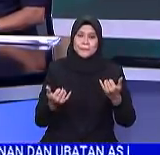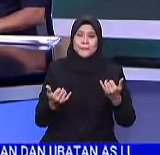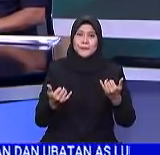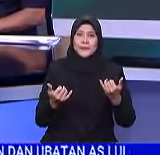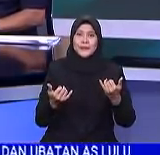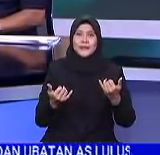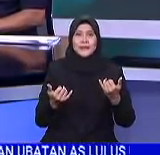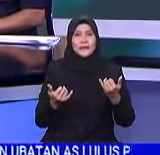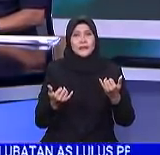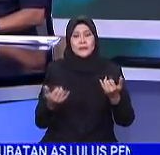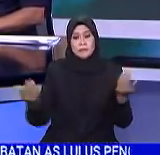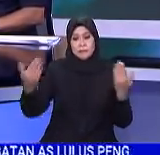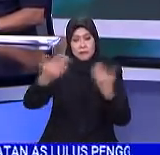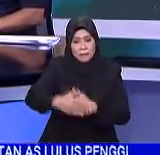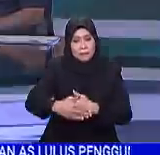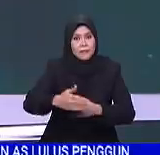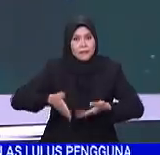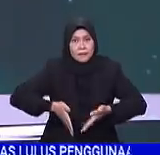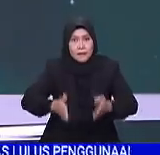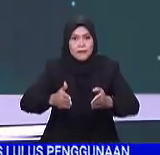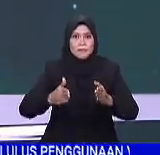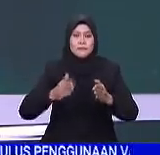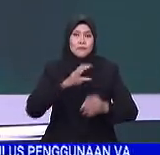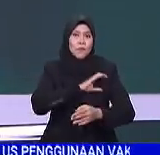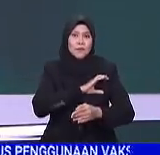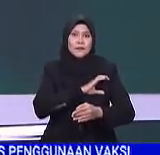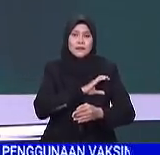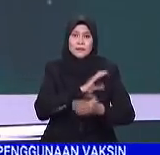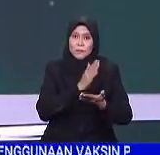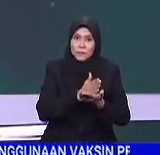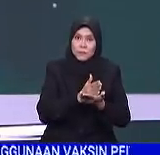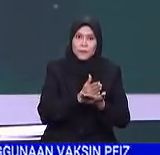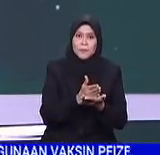kita meletakkan Sekatan Jalan Raya dan kita dapati keadaan di mana